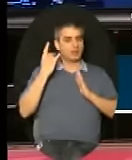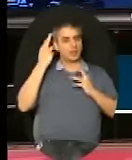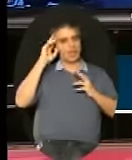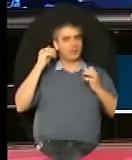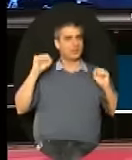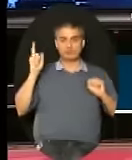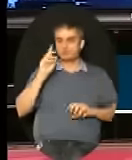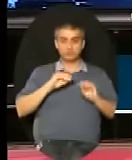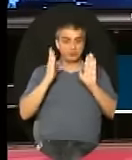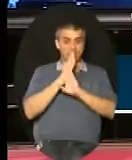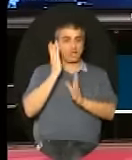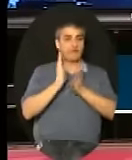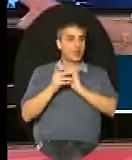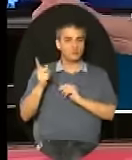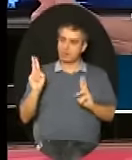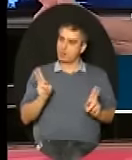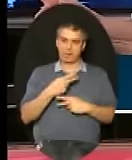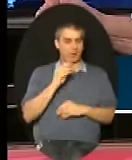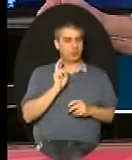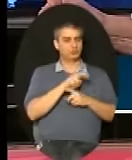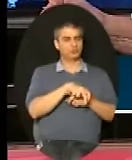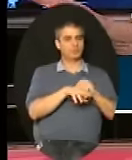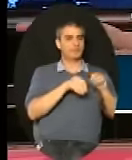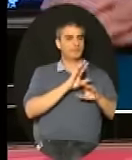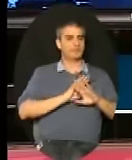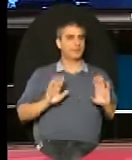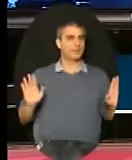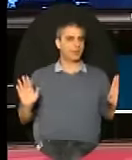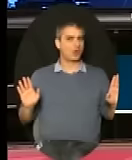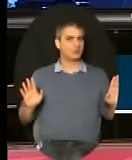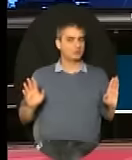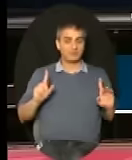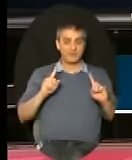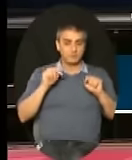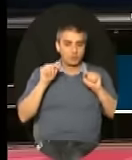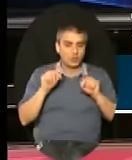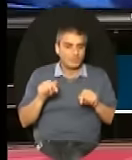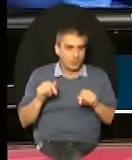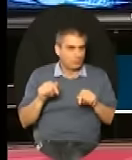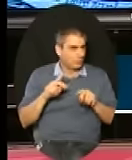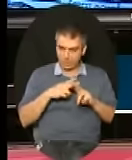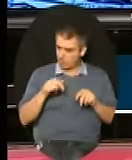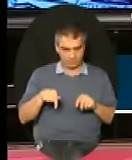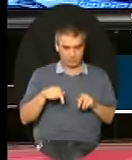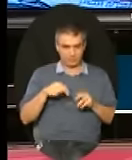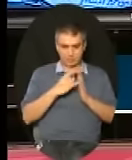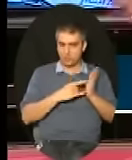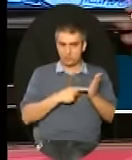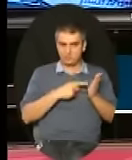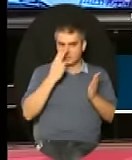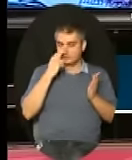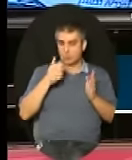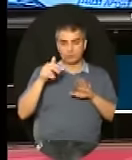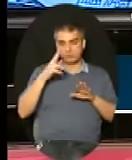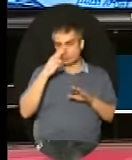דמוקרטיים, מי שמשתמש בטרור ואלימות, לא יכול להשתתף בבחירות. אבל מה שקורה כאן, דרך אגב, לא רק בחקים האלה, ניסיון של